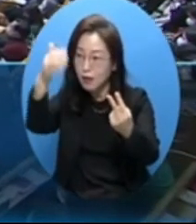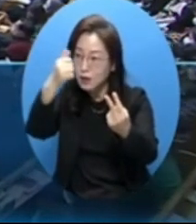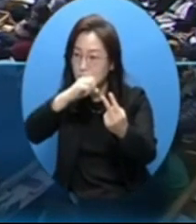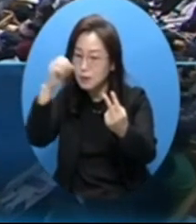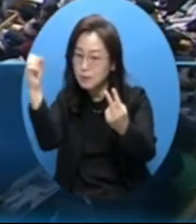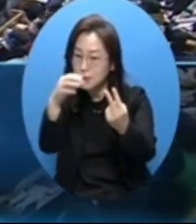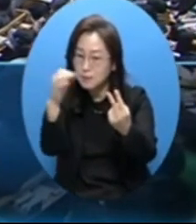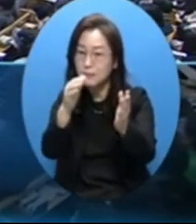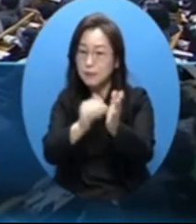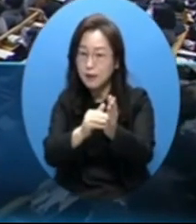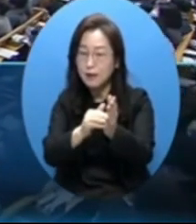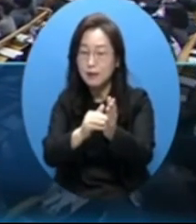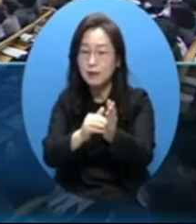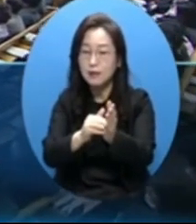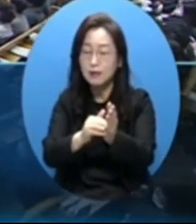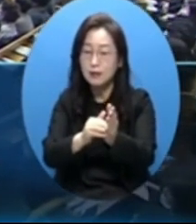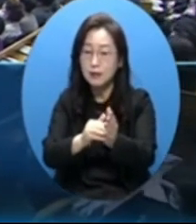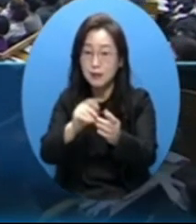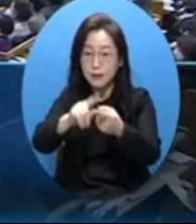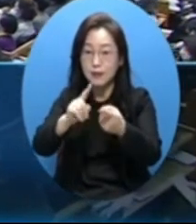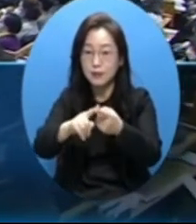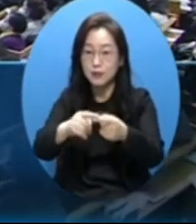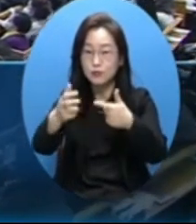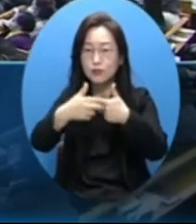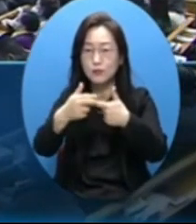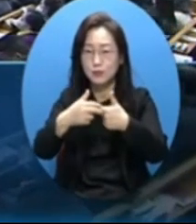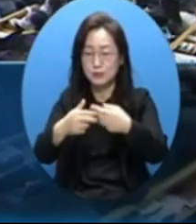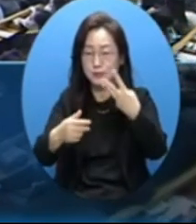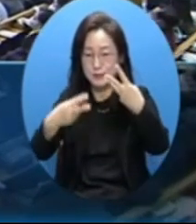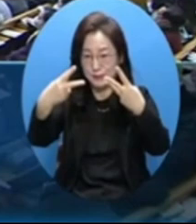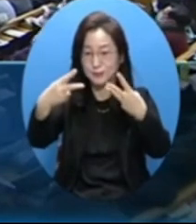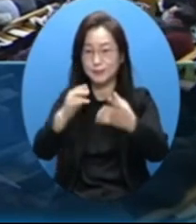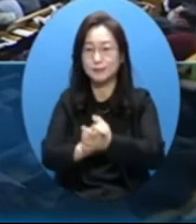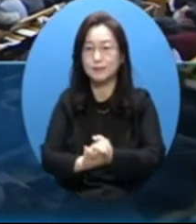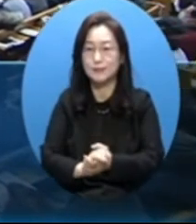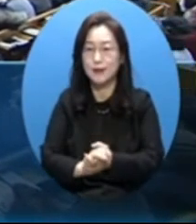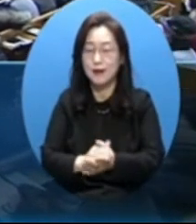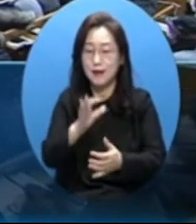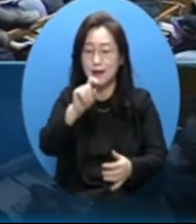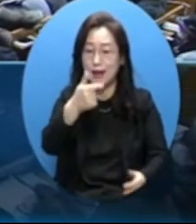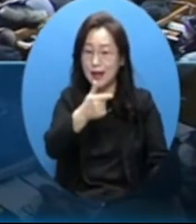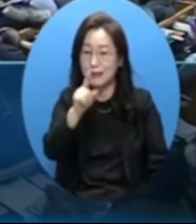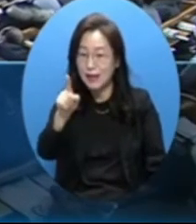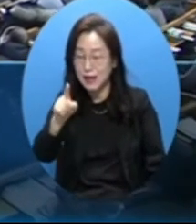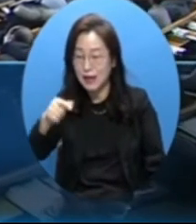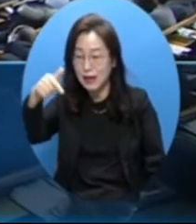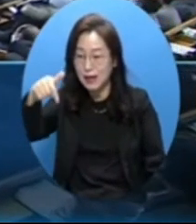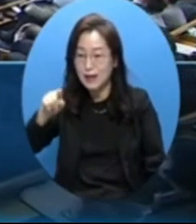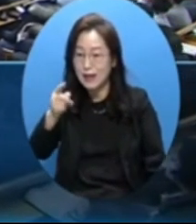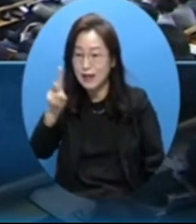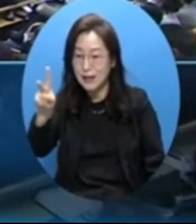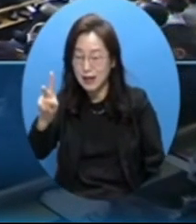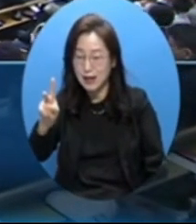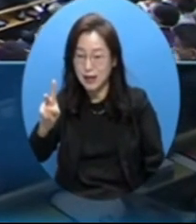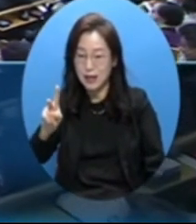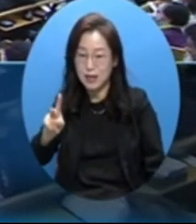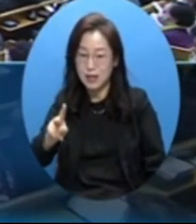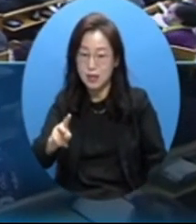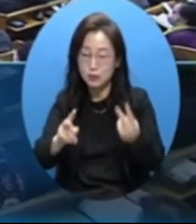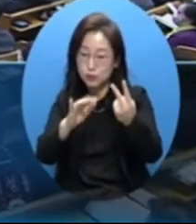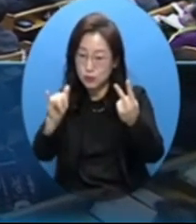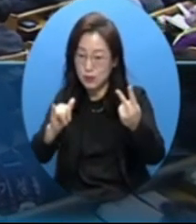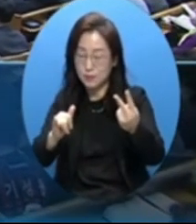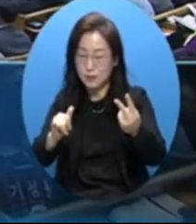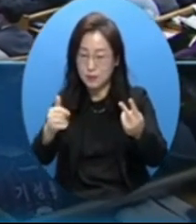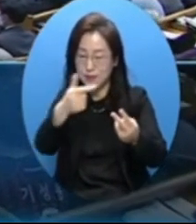주님의 말씀에 대해서 누가복음 3장 2절은 설명합니다 안나스와 가야바가 대상으로 있을 때에 하나님의